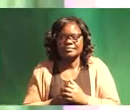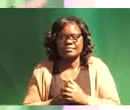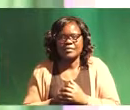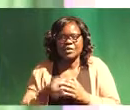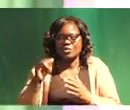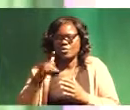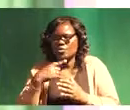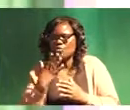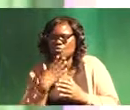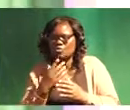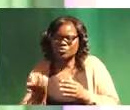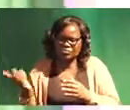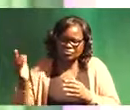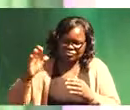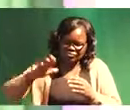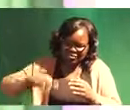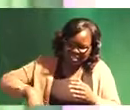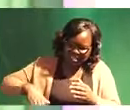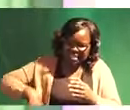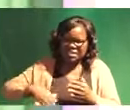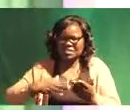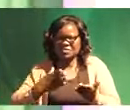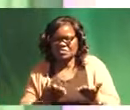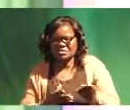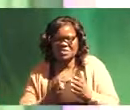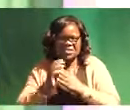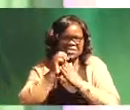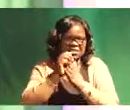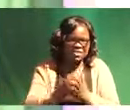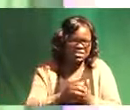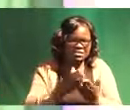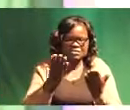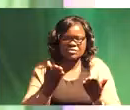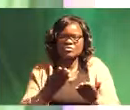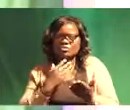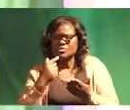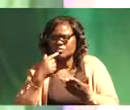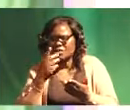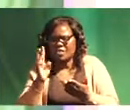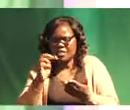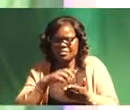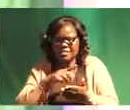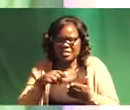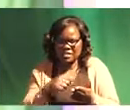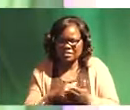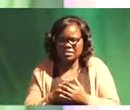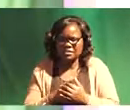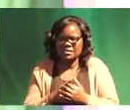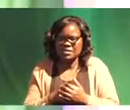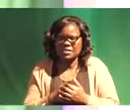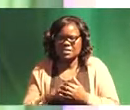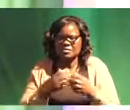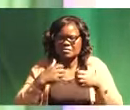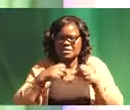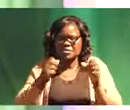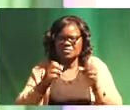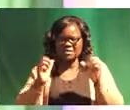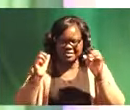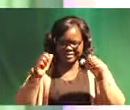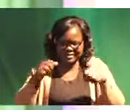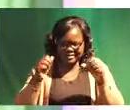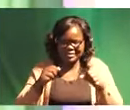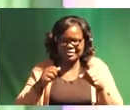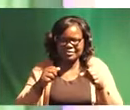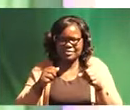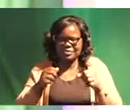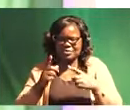Wale wanataka kuturudisha mahali ingine ya sijui mambo ya viongozi, mimi nataka niwaambie mimi sitakubali